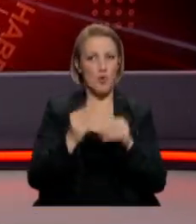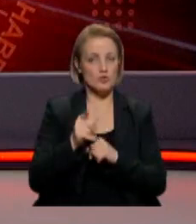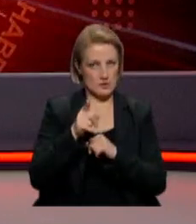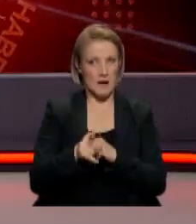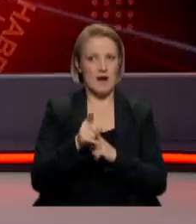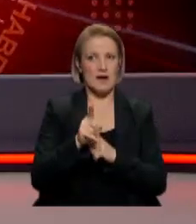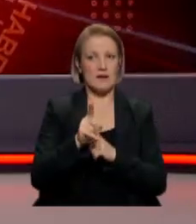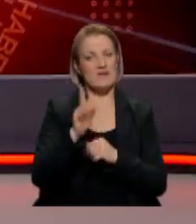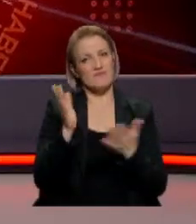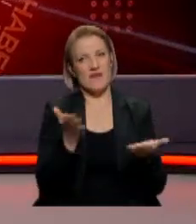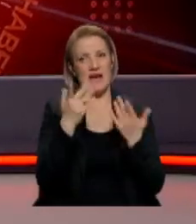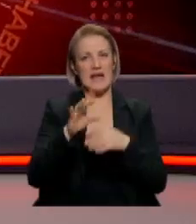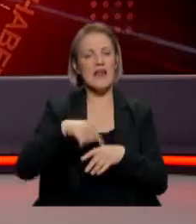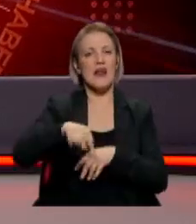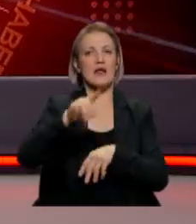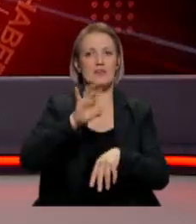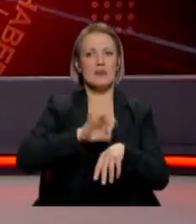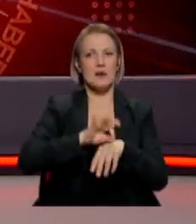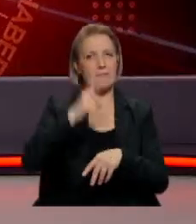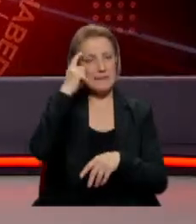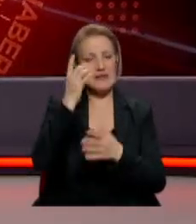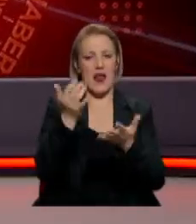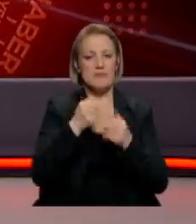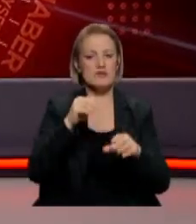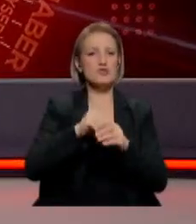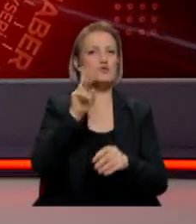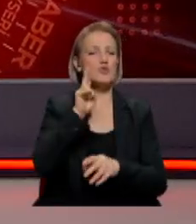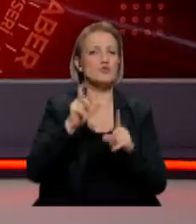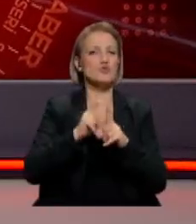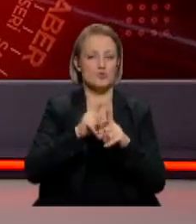takdirde yahut da zaten ilerleyen dakikalarda bilgi almak için, son durumu almak için bağlanacağız.